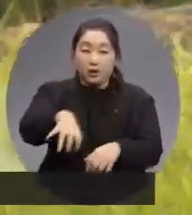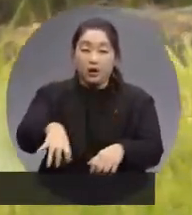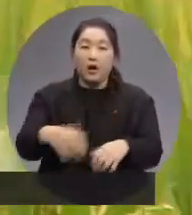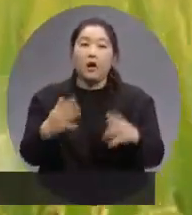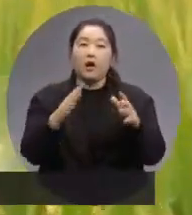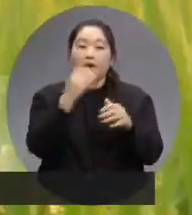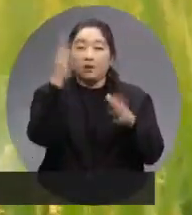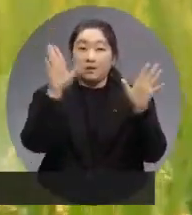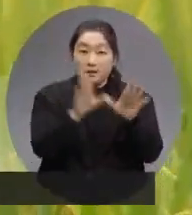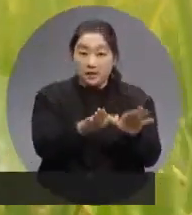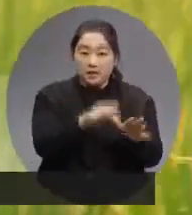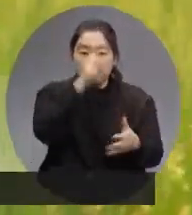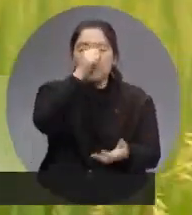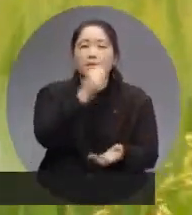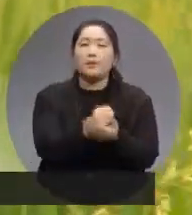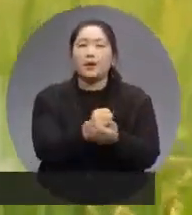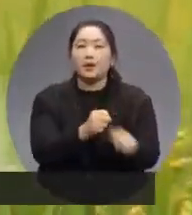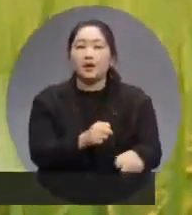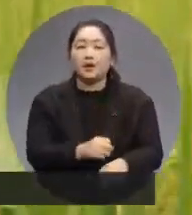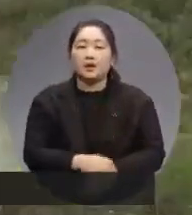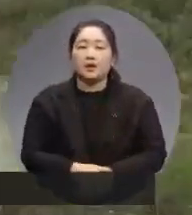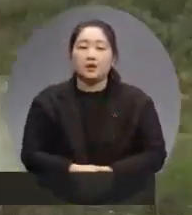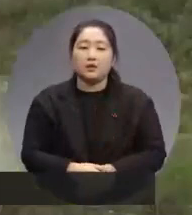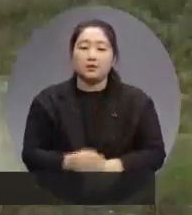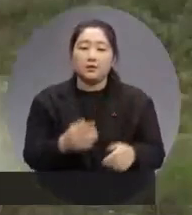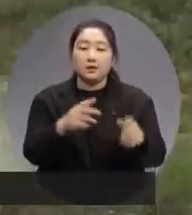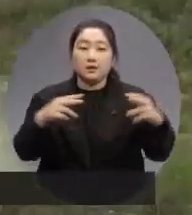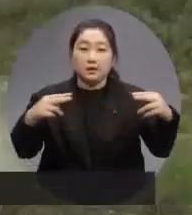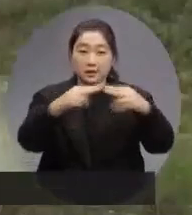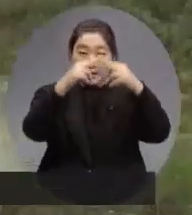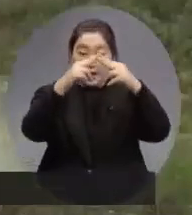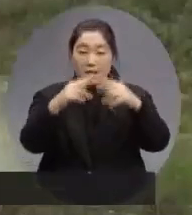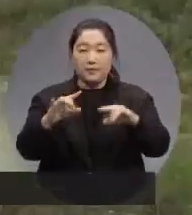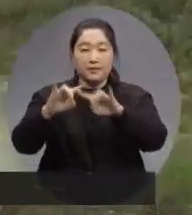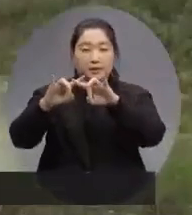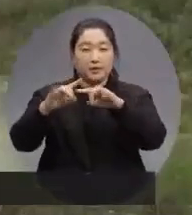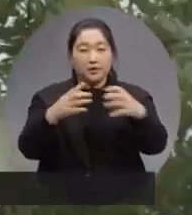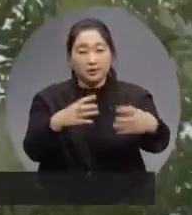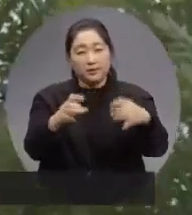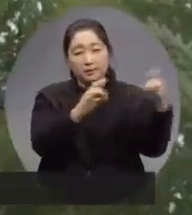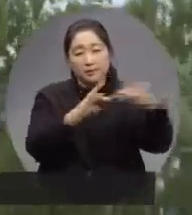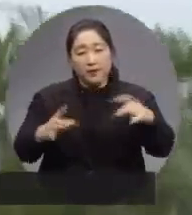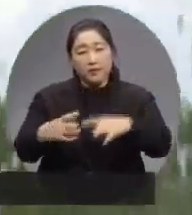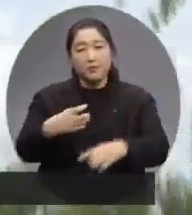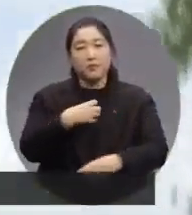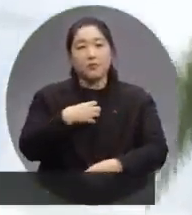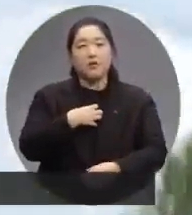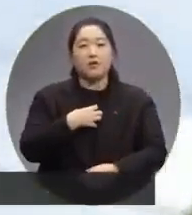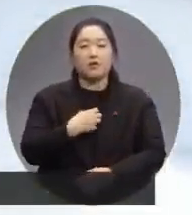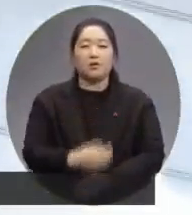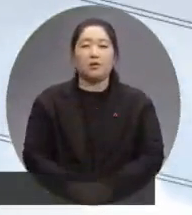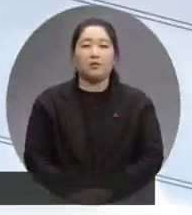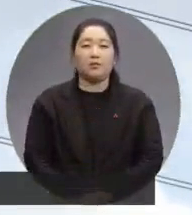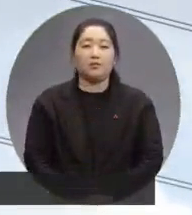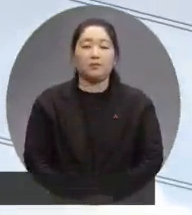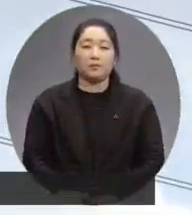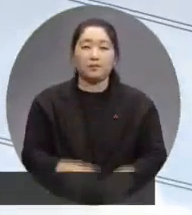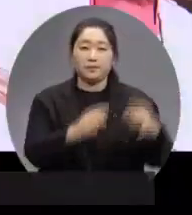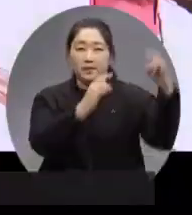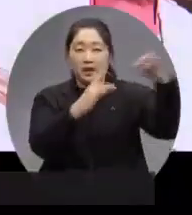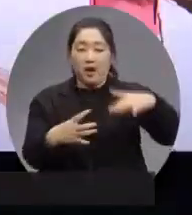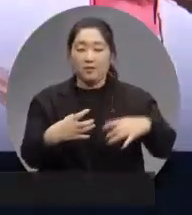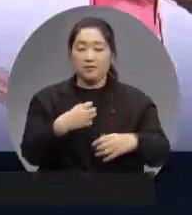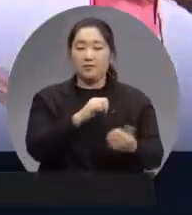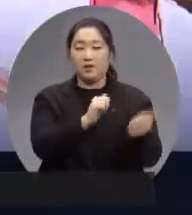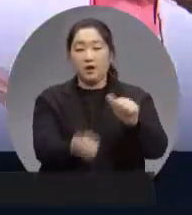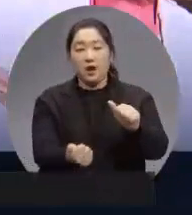황새들에게 적합한 서식 환경이지만 송전탑과 전신주의 감전사 할 위험도 노출돼 있습니다 감전사라든가